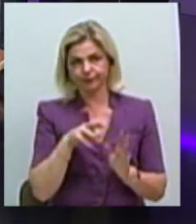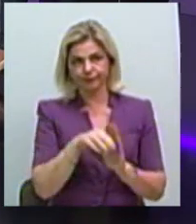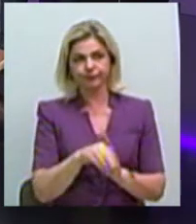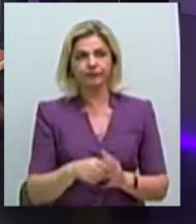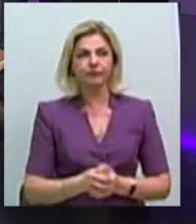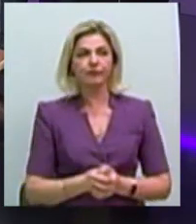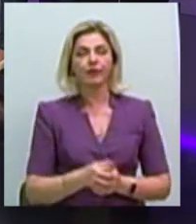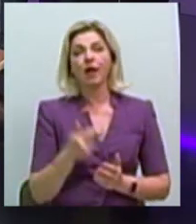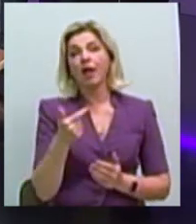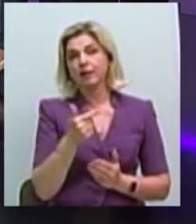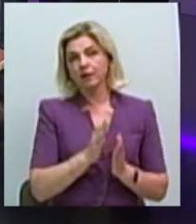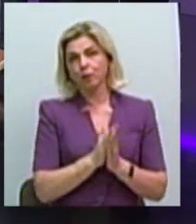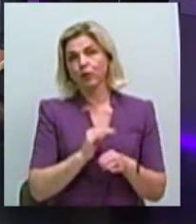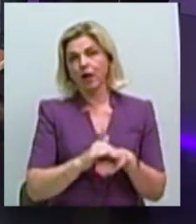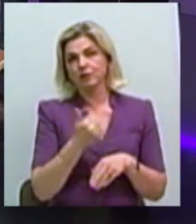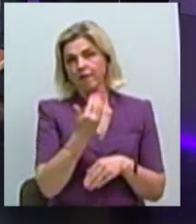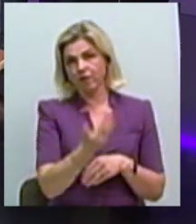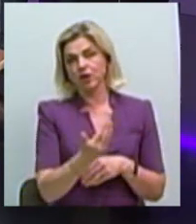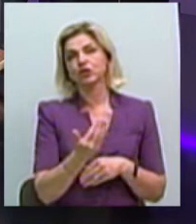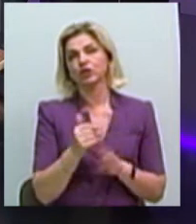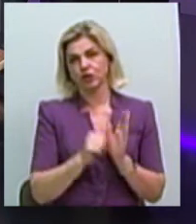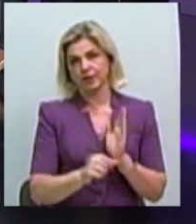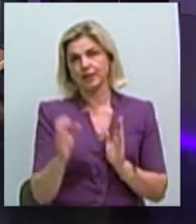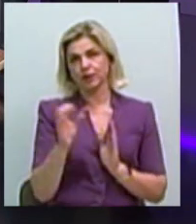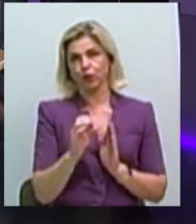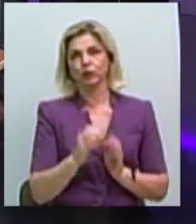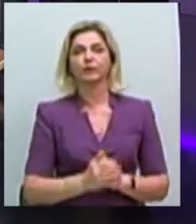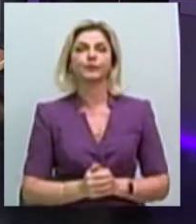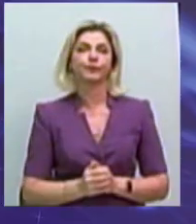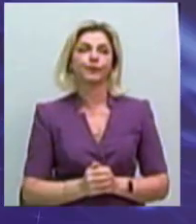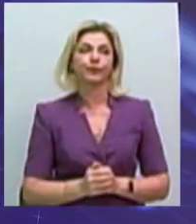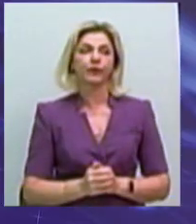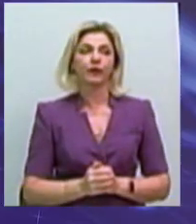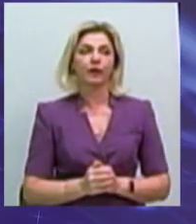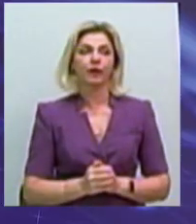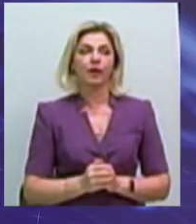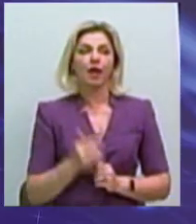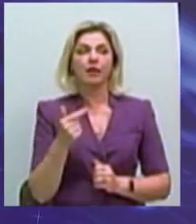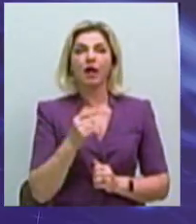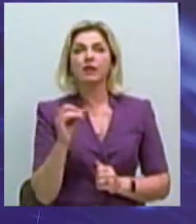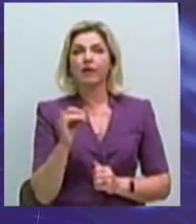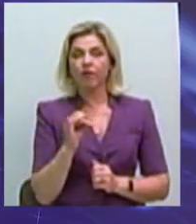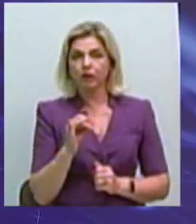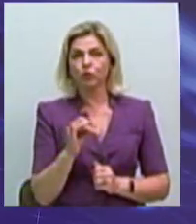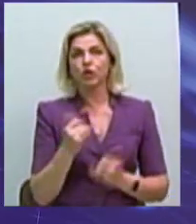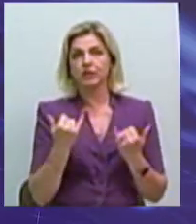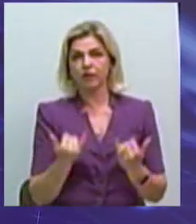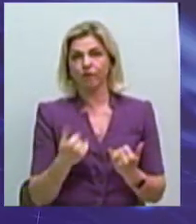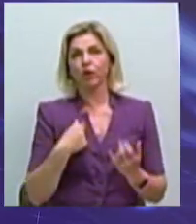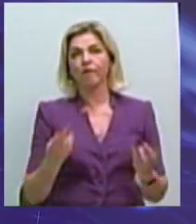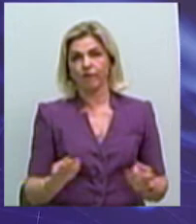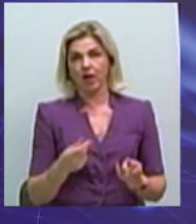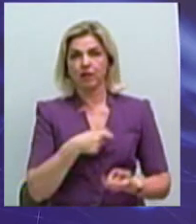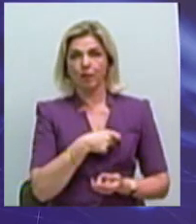60 секунд для того, щоб відповісти, чому ви йдете народні депутати. Звуть мене Рубський Геннадій Іванович. Я на сьогоднішній день є діючим